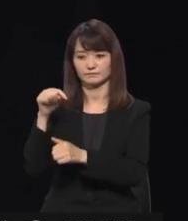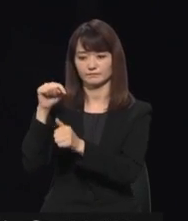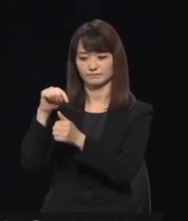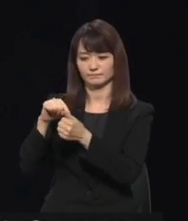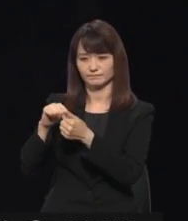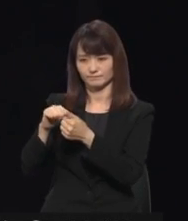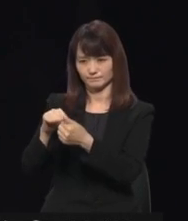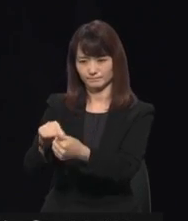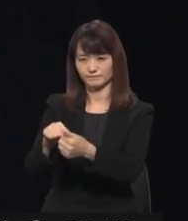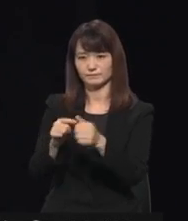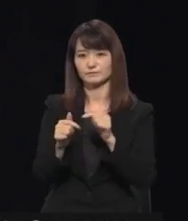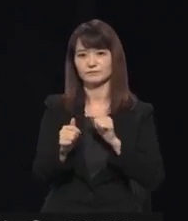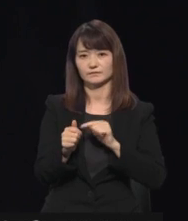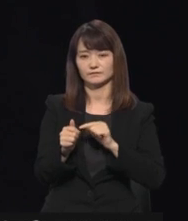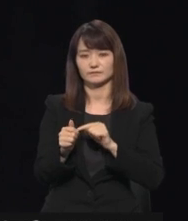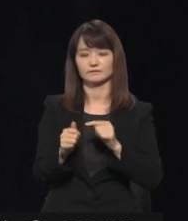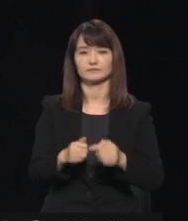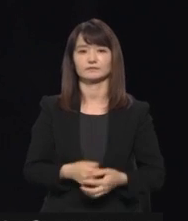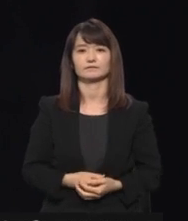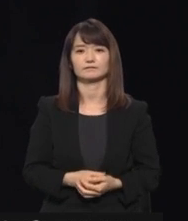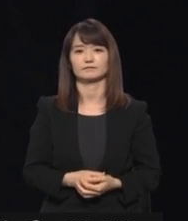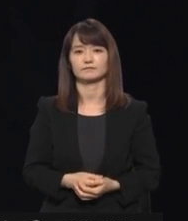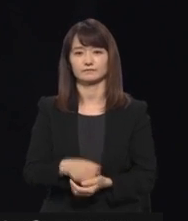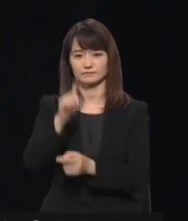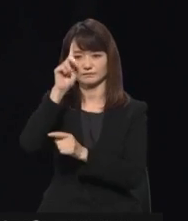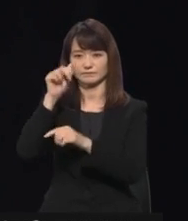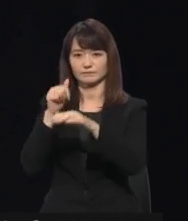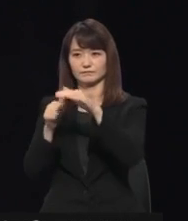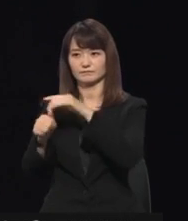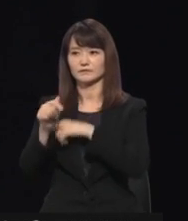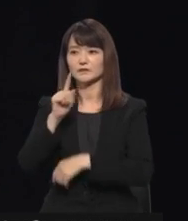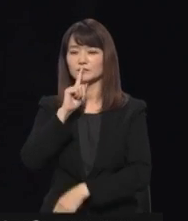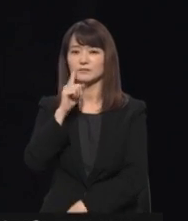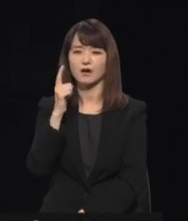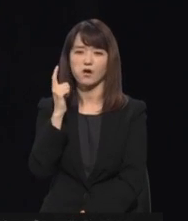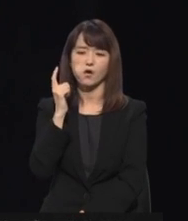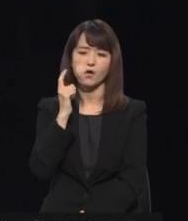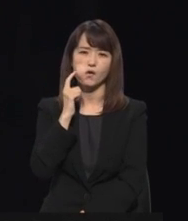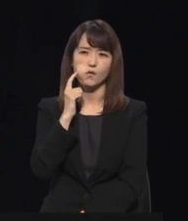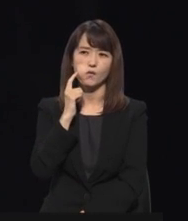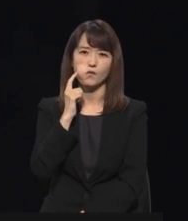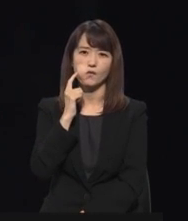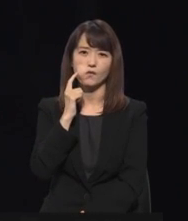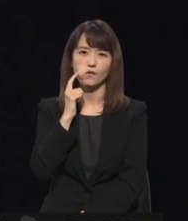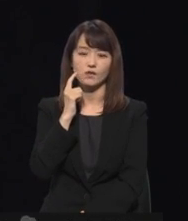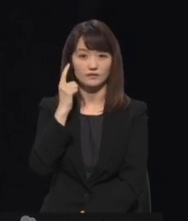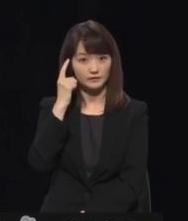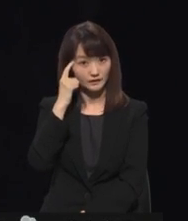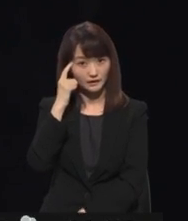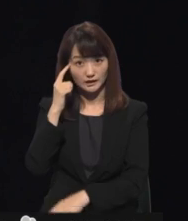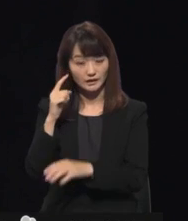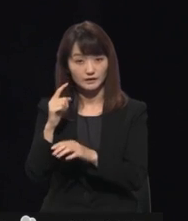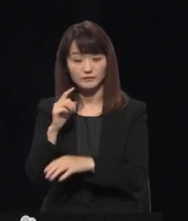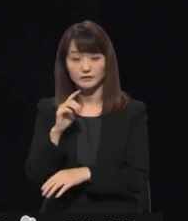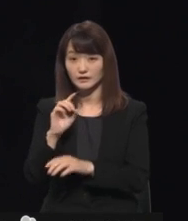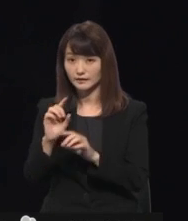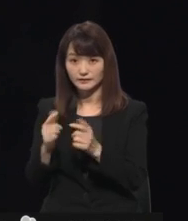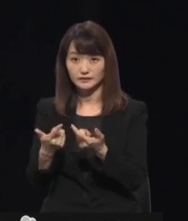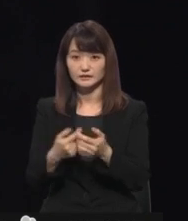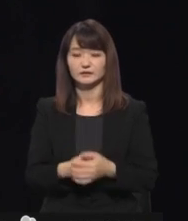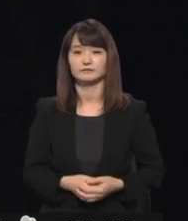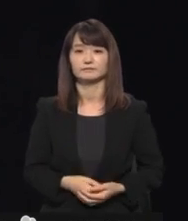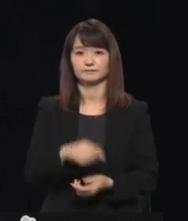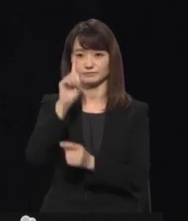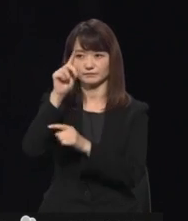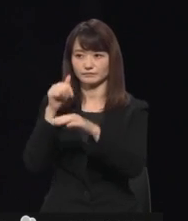관련되서 5 해피님 이준석 말이 뻥 이라 생각 안하나요 아 그리고 bj 니는 이준석